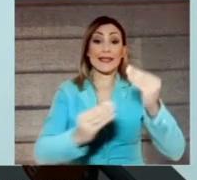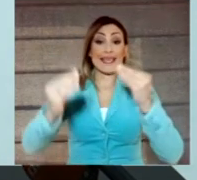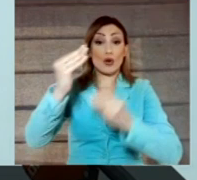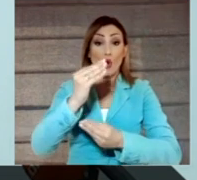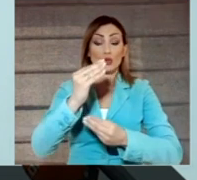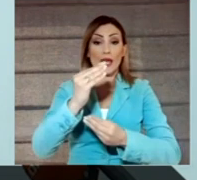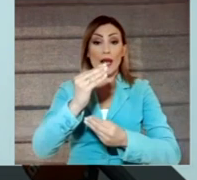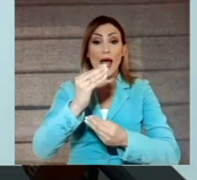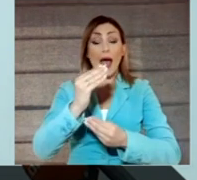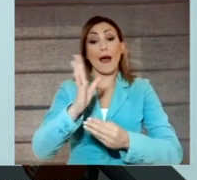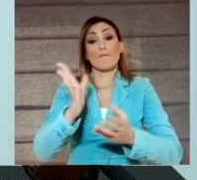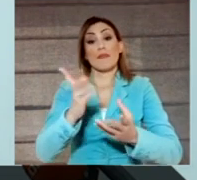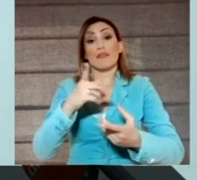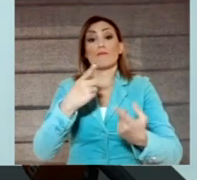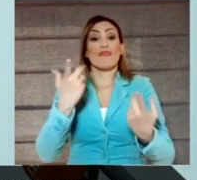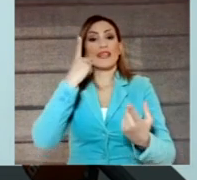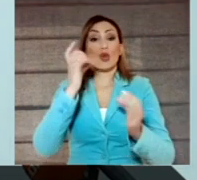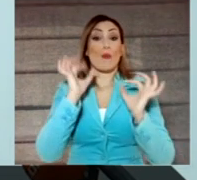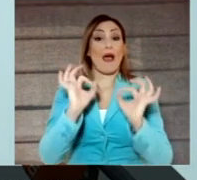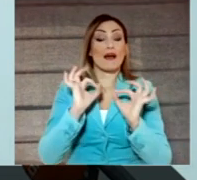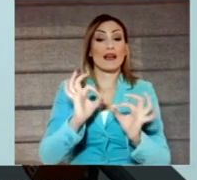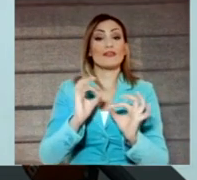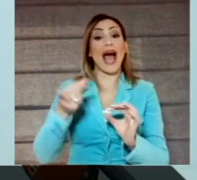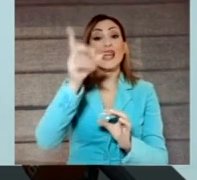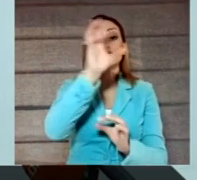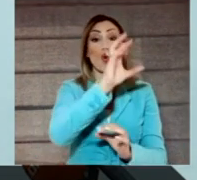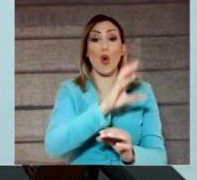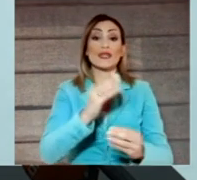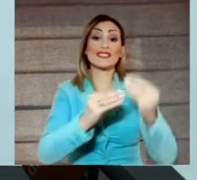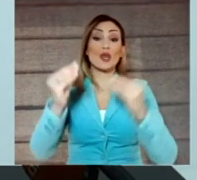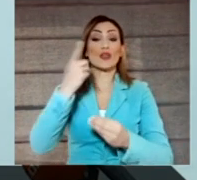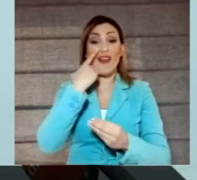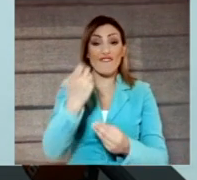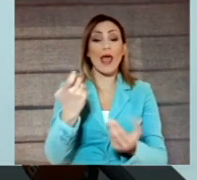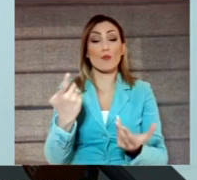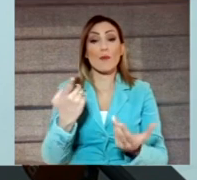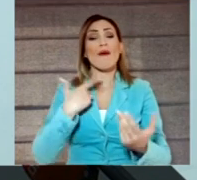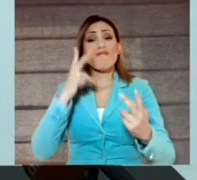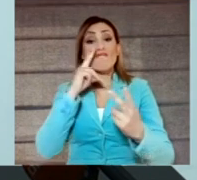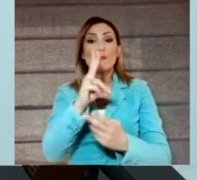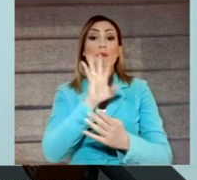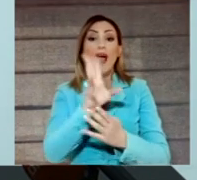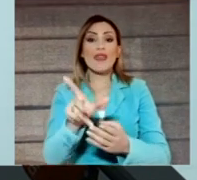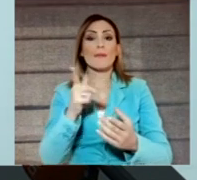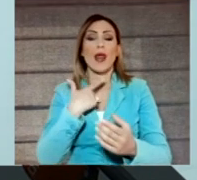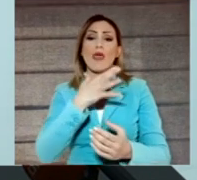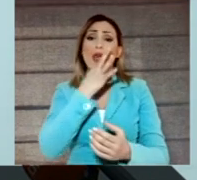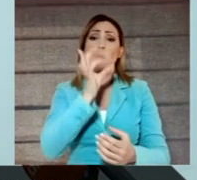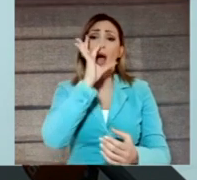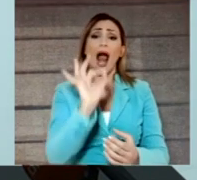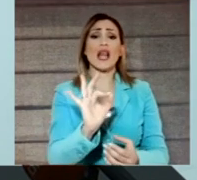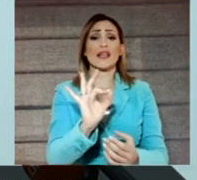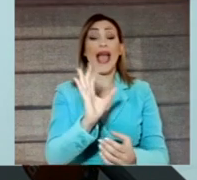πάσα στιγμή, όπως βλέπουμε να συμβαίνει σε πολλές άλλες χώρες. Θέλω να είμαι ειλικρινής μαζί σας. Εάν υπάρξει επιδείνωση